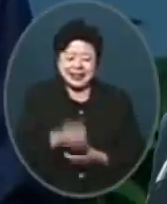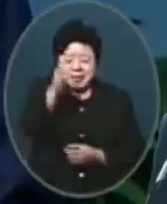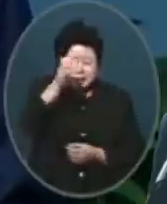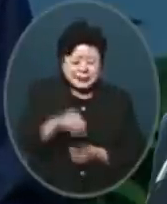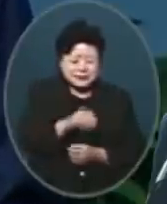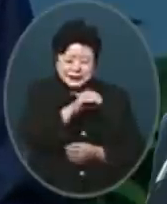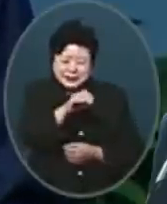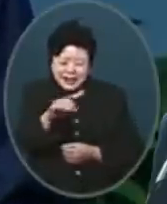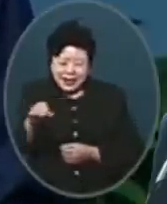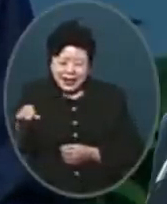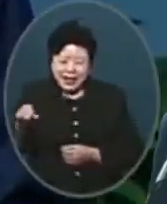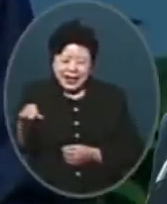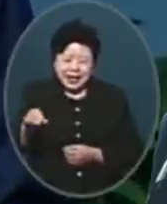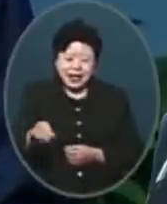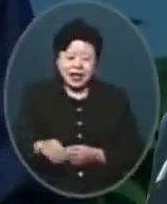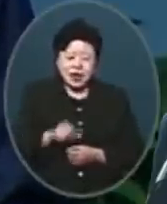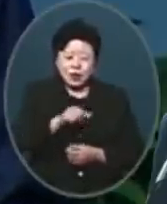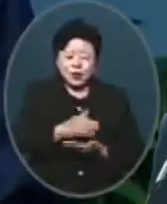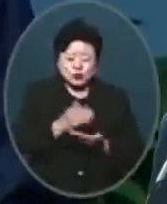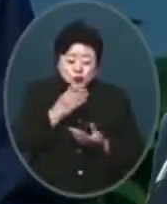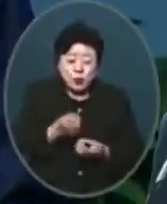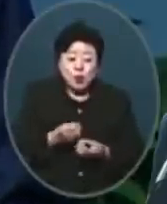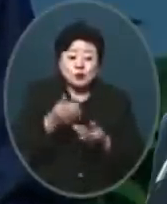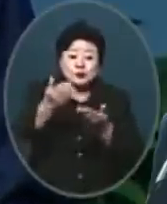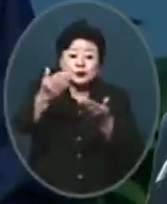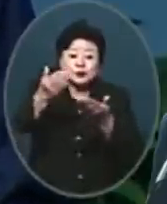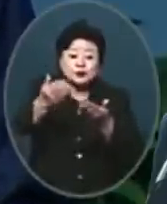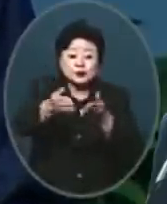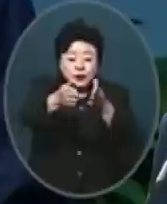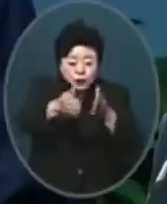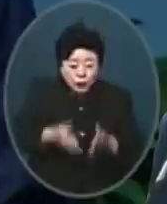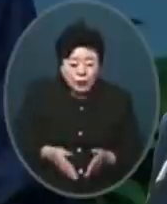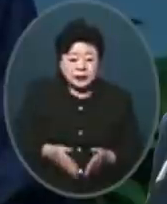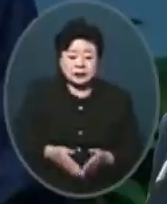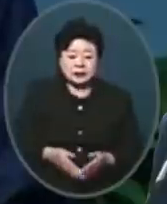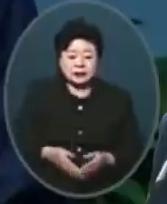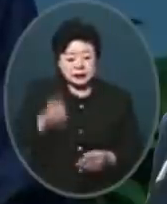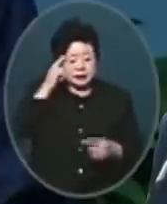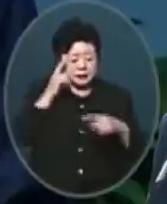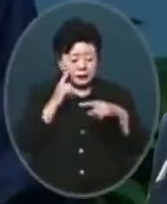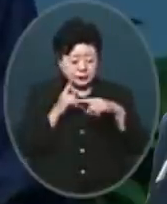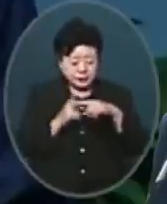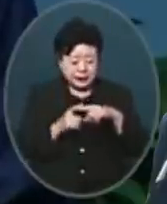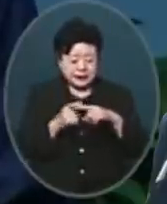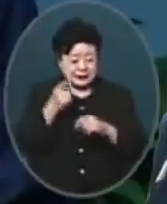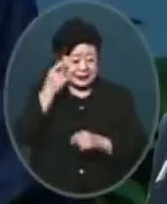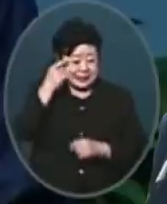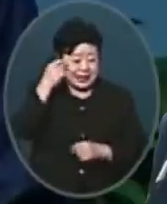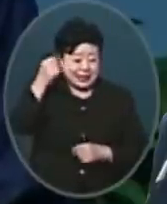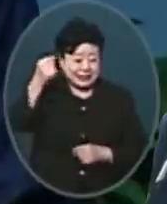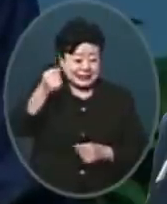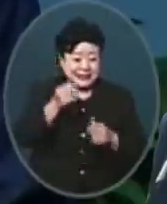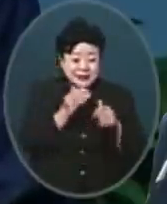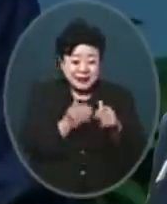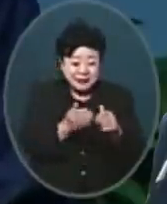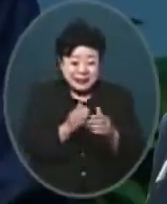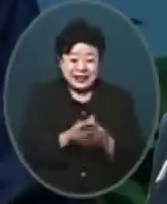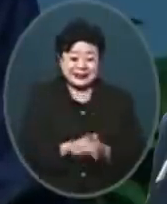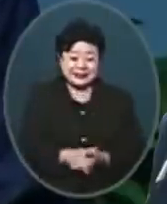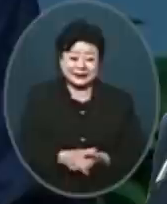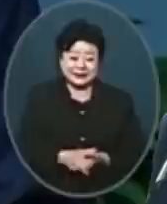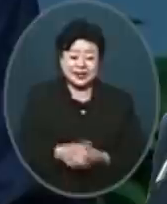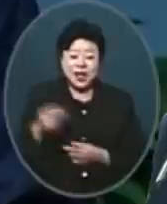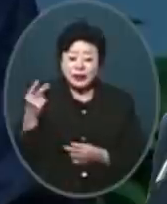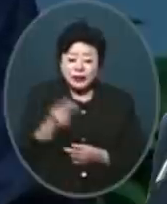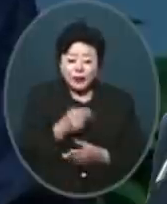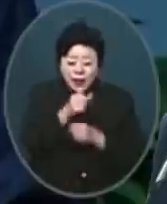십자가의 오중복음을 통해서 긍정적으로 생각하고 사십시오.